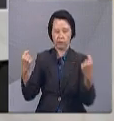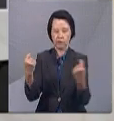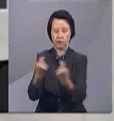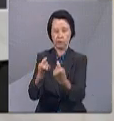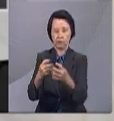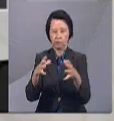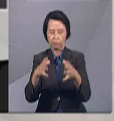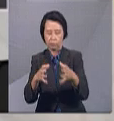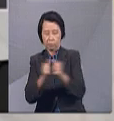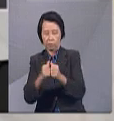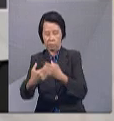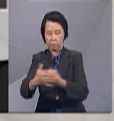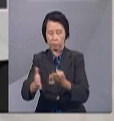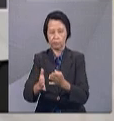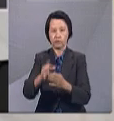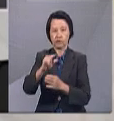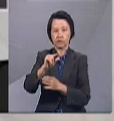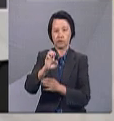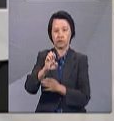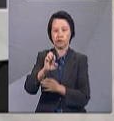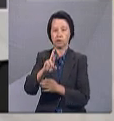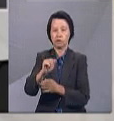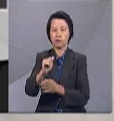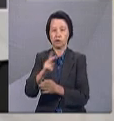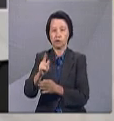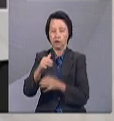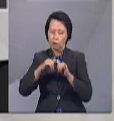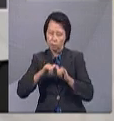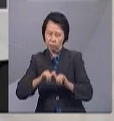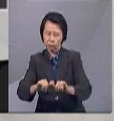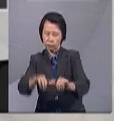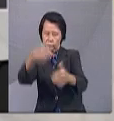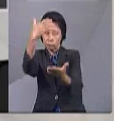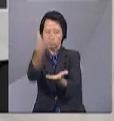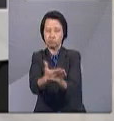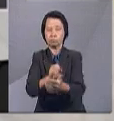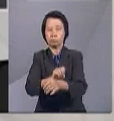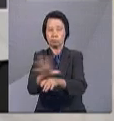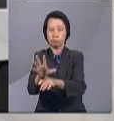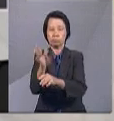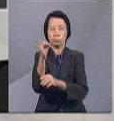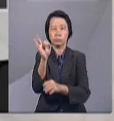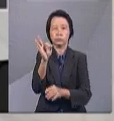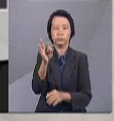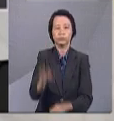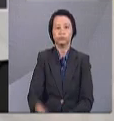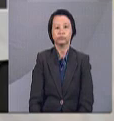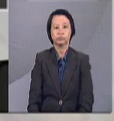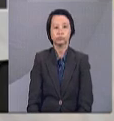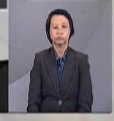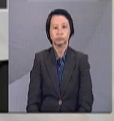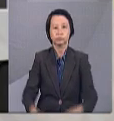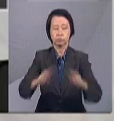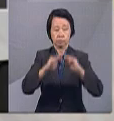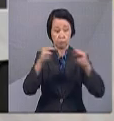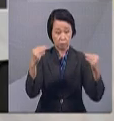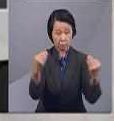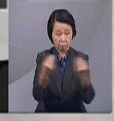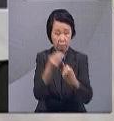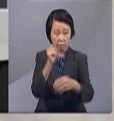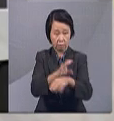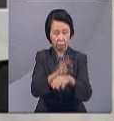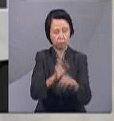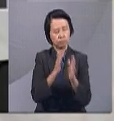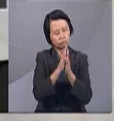dan dipilih gerakan bagi terus menangani wabak week 19 masyarakat dinasihatkan untuk